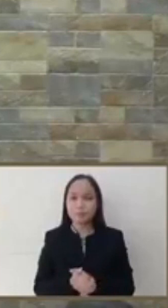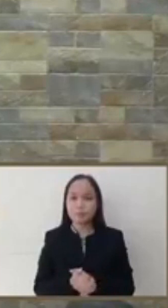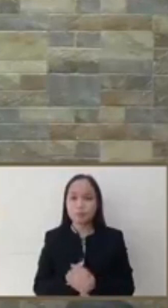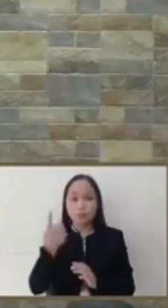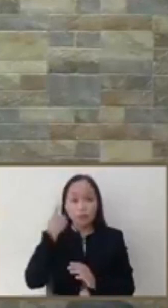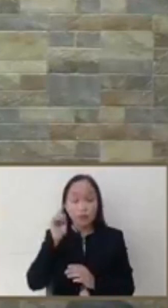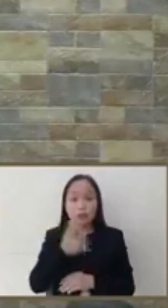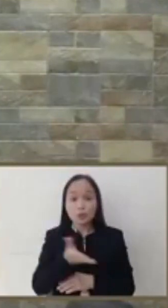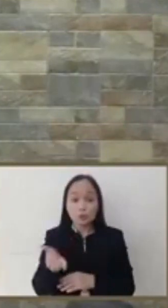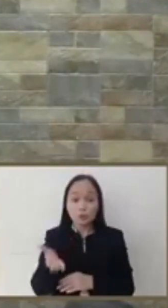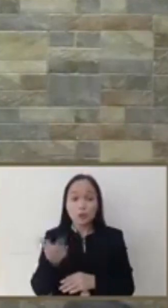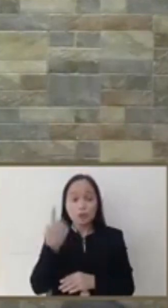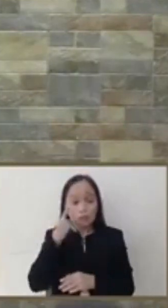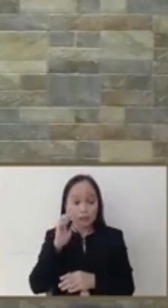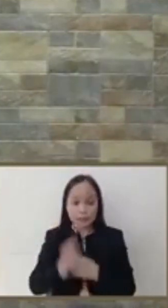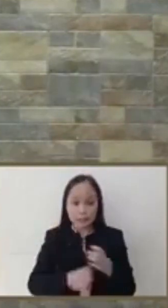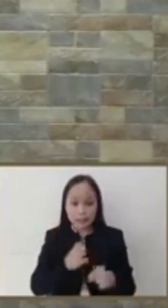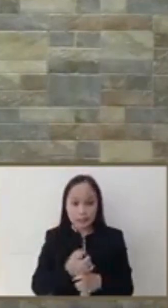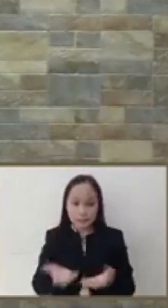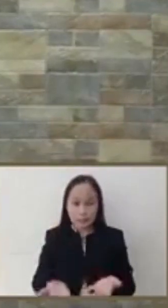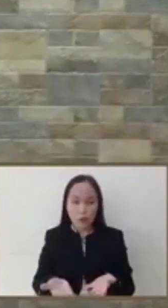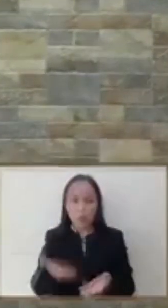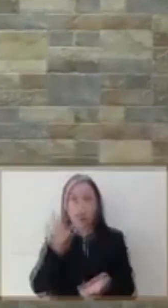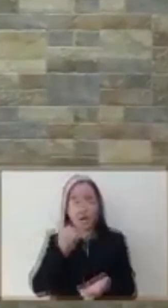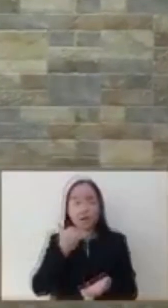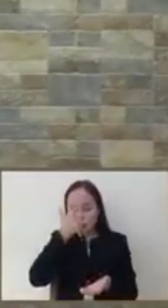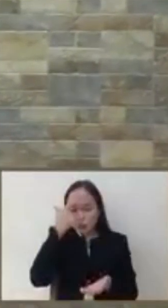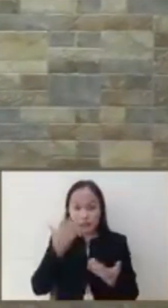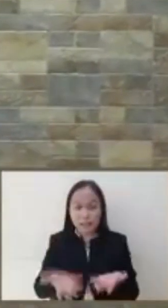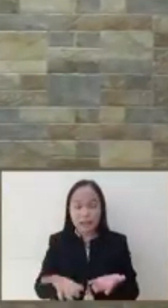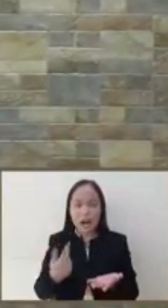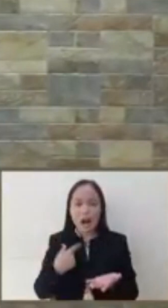para sa iyo sa lupang ito. Bakit? Sa lupang ito ay merong corruption.